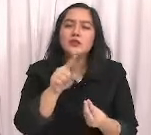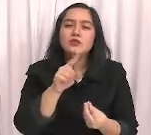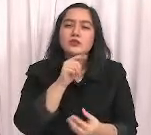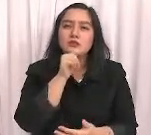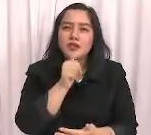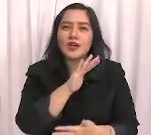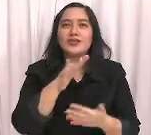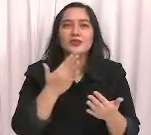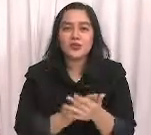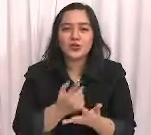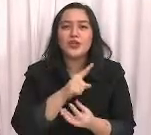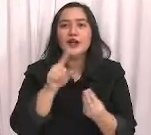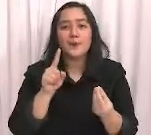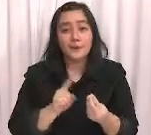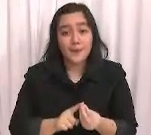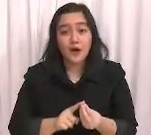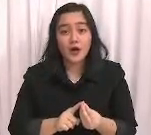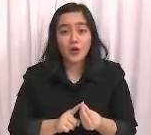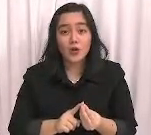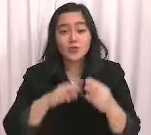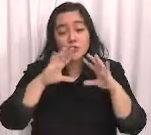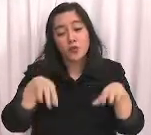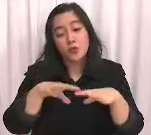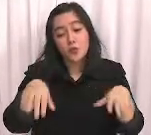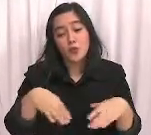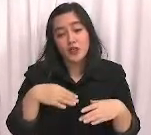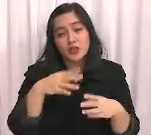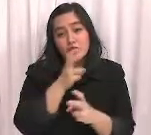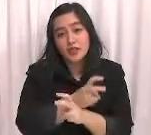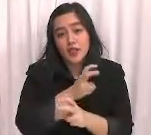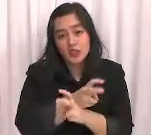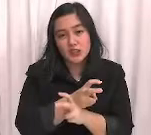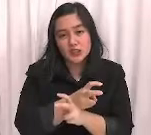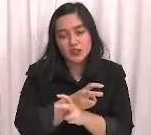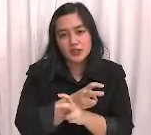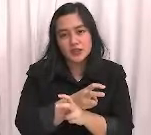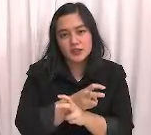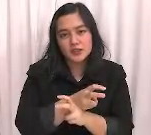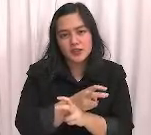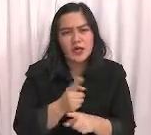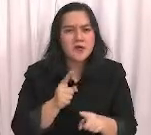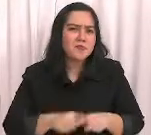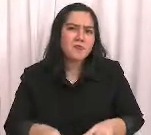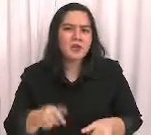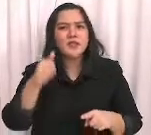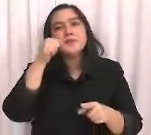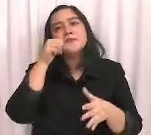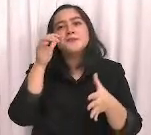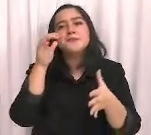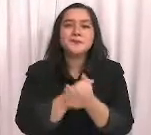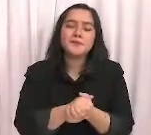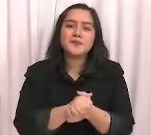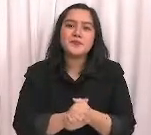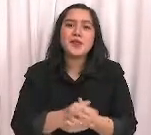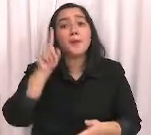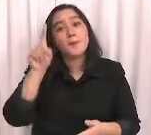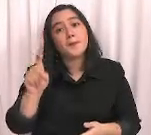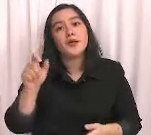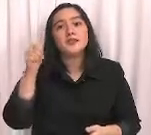na may attitude na hindi ko ipapahamak ang aking asawa. Amen. It should be that way. It might not